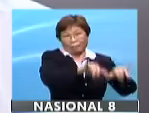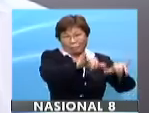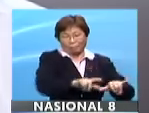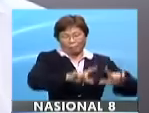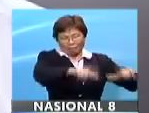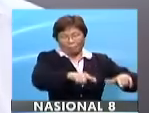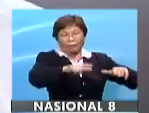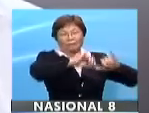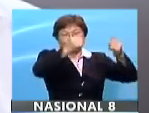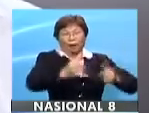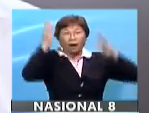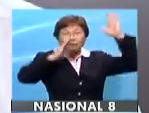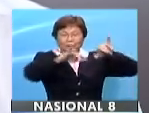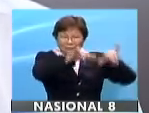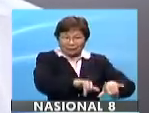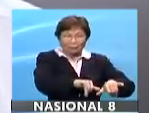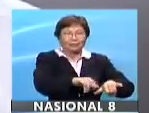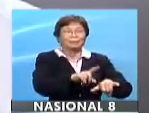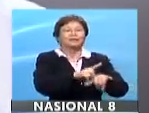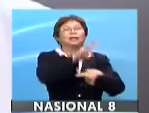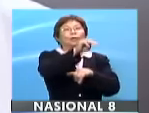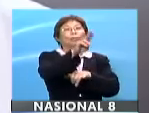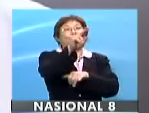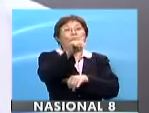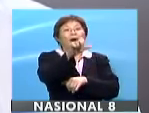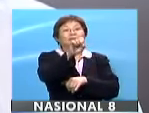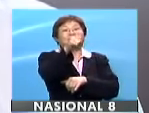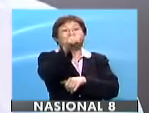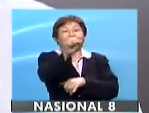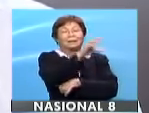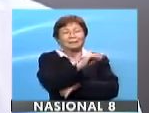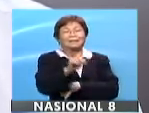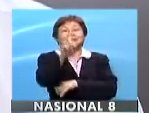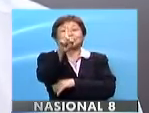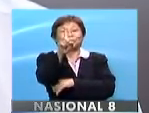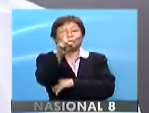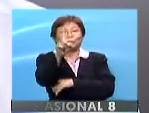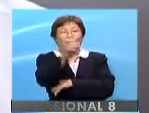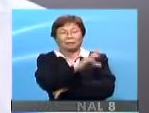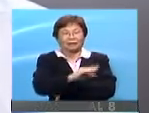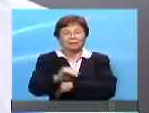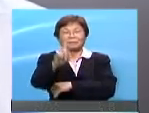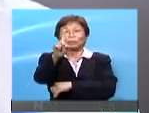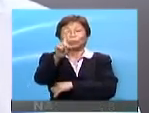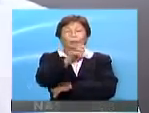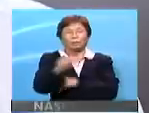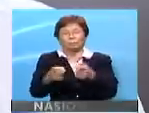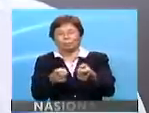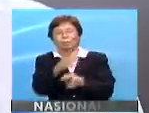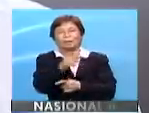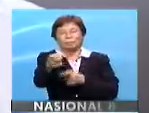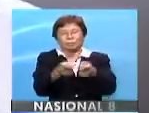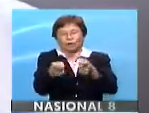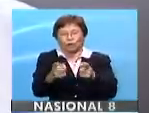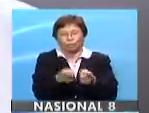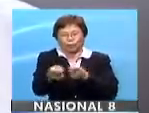Malaysia di muasasah. Dan juga satu dan juga pengelola-pengelola jemaah